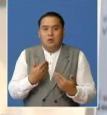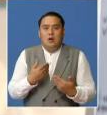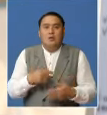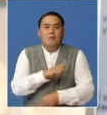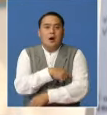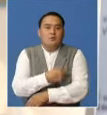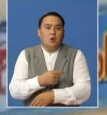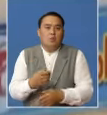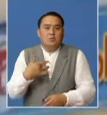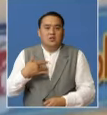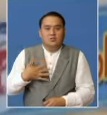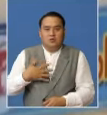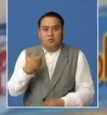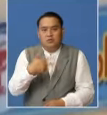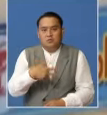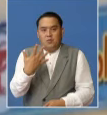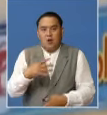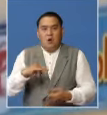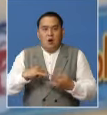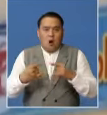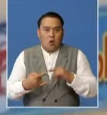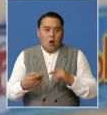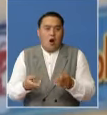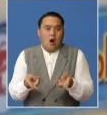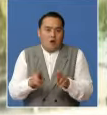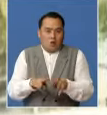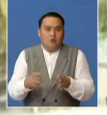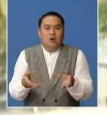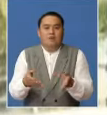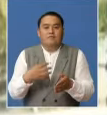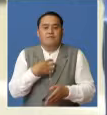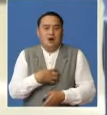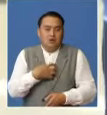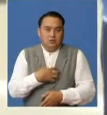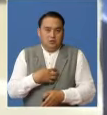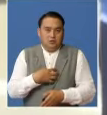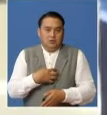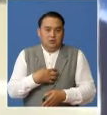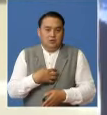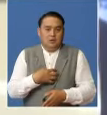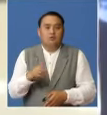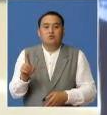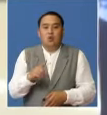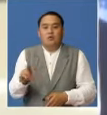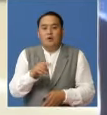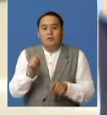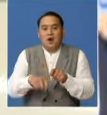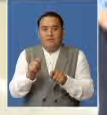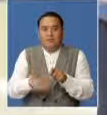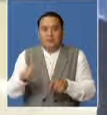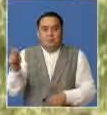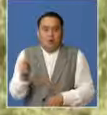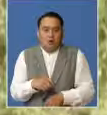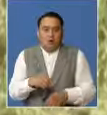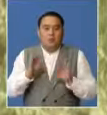Аральской поликлиники присвоила сразу 35 коробок, оставив людей без жизненно важных препаратов. В район с проверкой